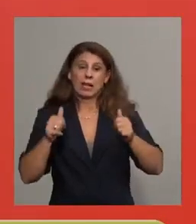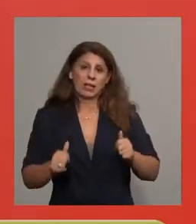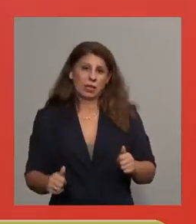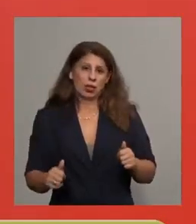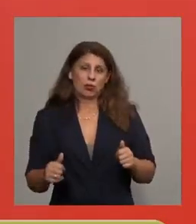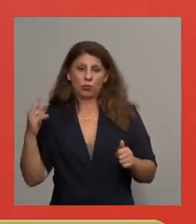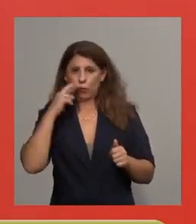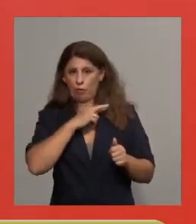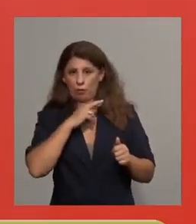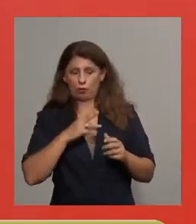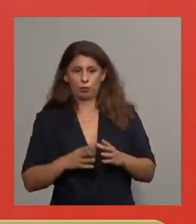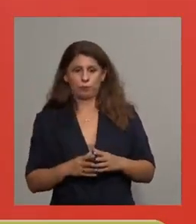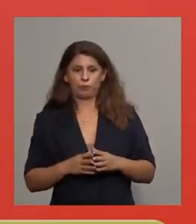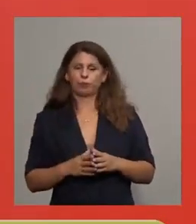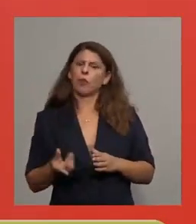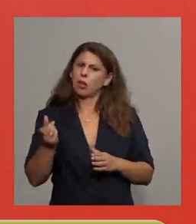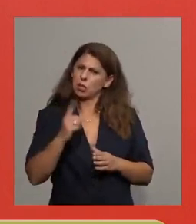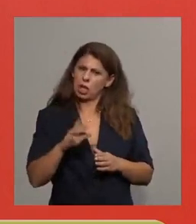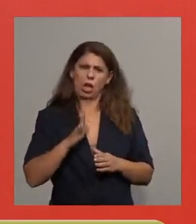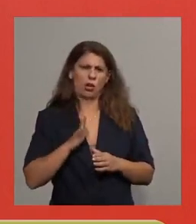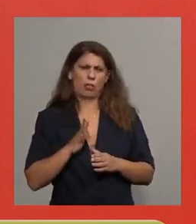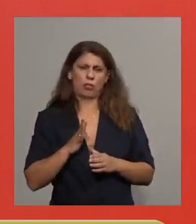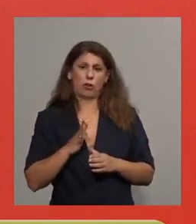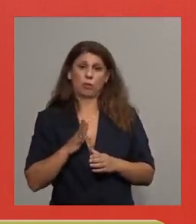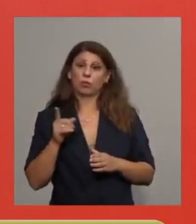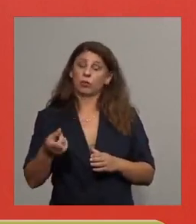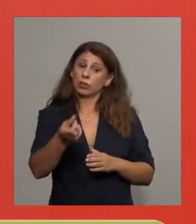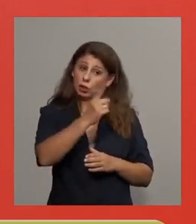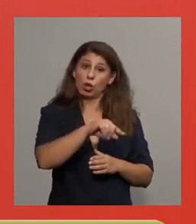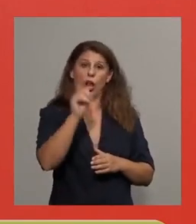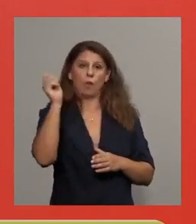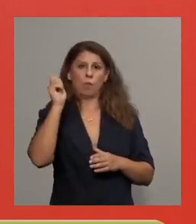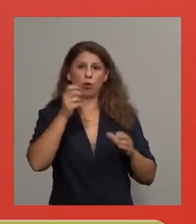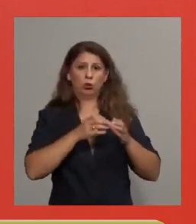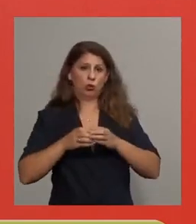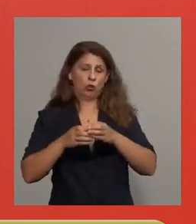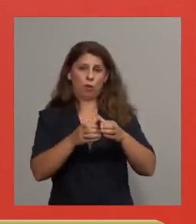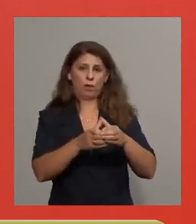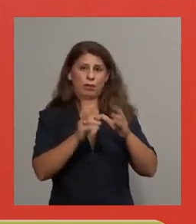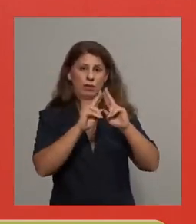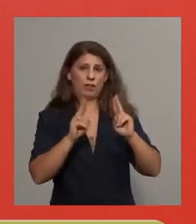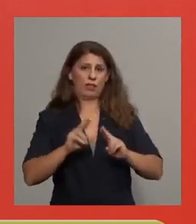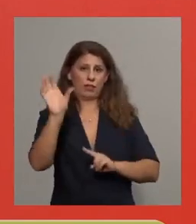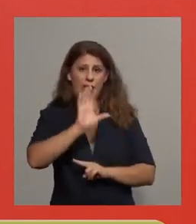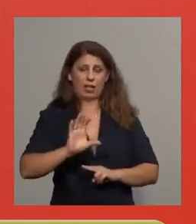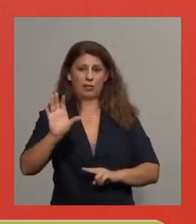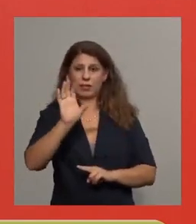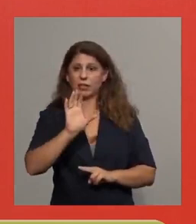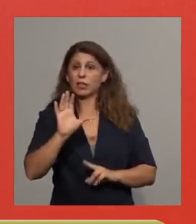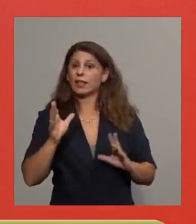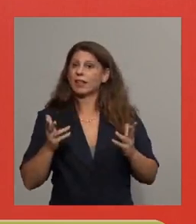ανακοινώσεις του Πρωθυπουργού και άλλων παραγόντων, αλλά και των άλλων πολιτικών κομμάτων στη ΔΕΘ.